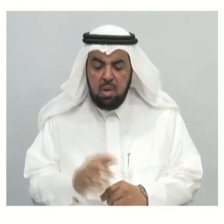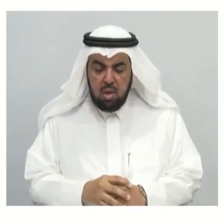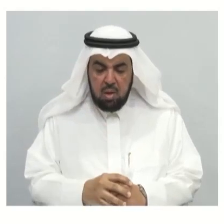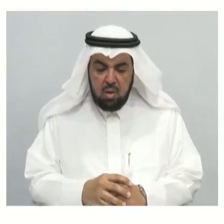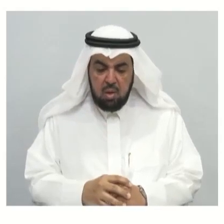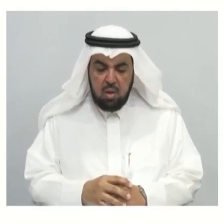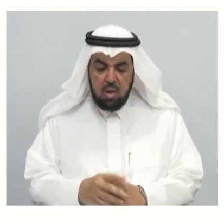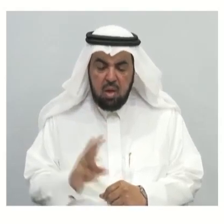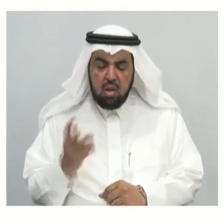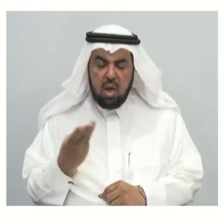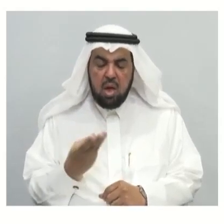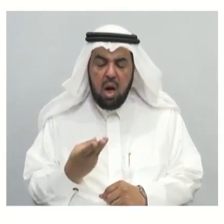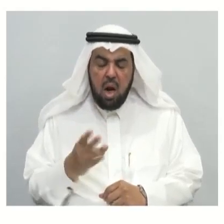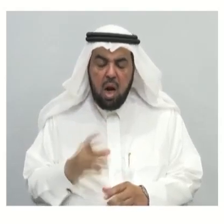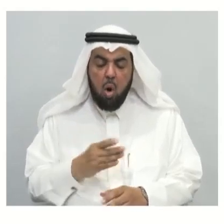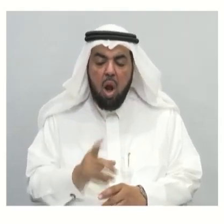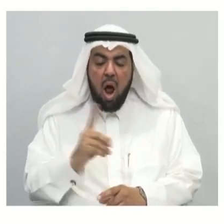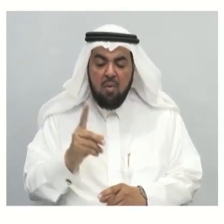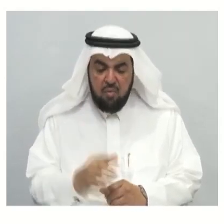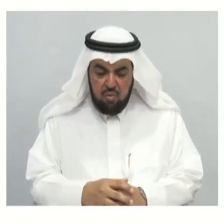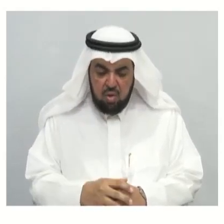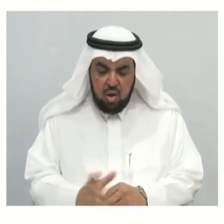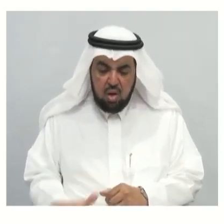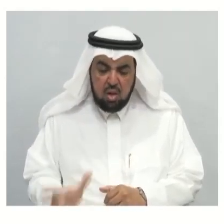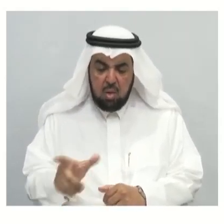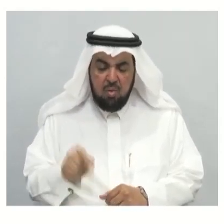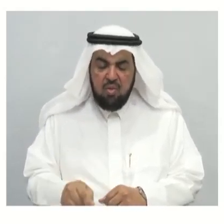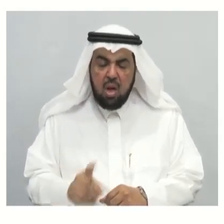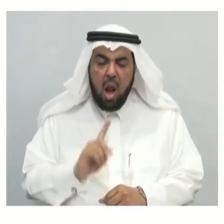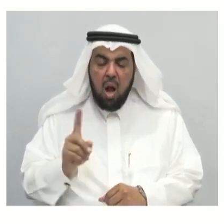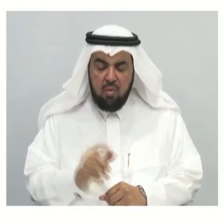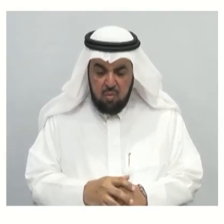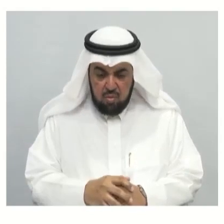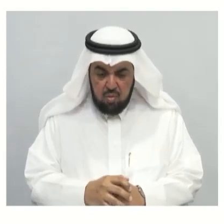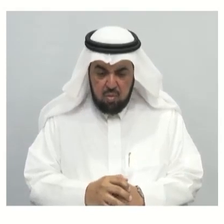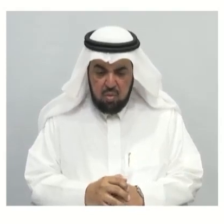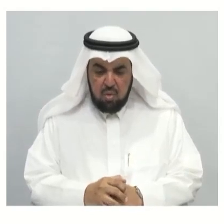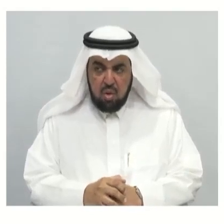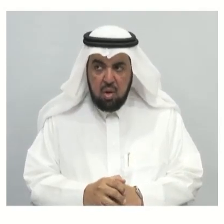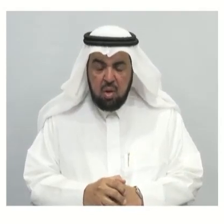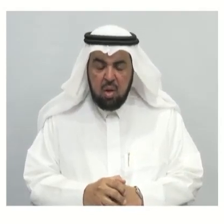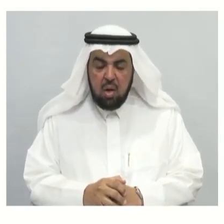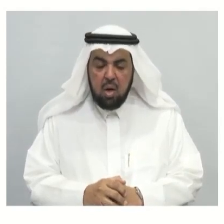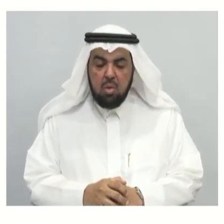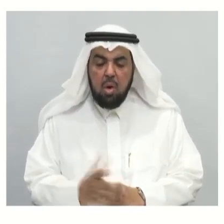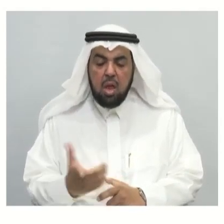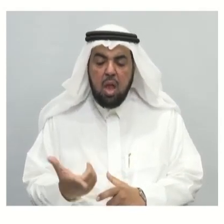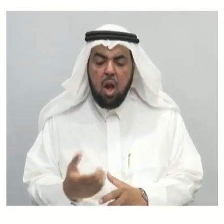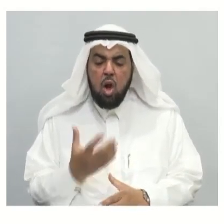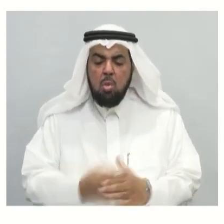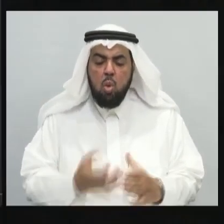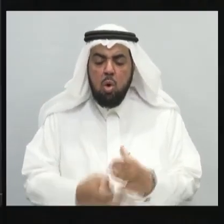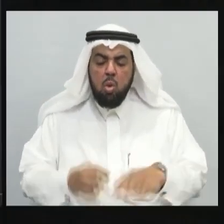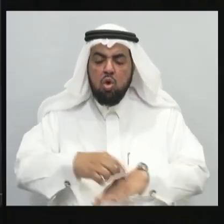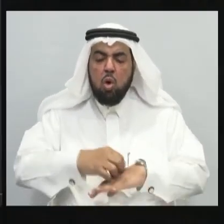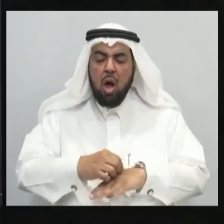1% 13 لكل 1000 س في الالف كم يبلغ معدل النمو السكاني